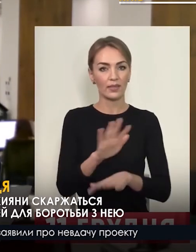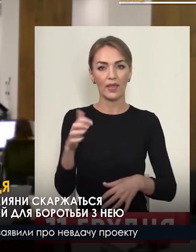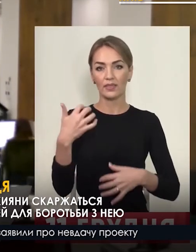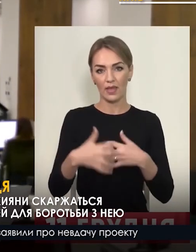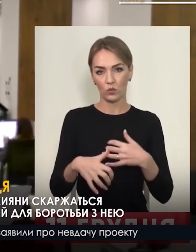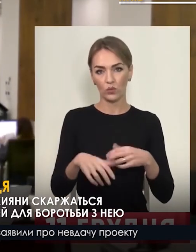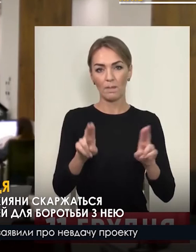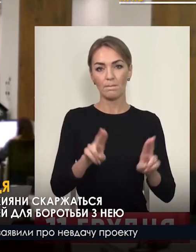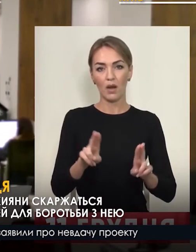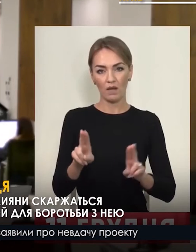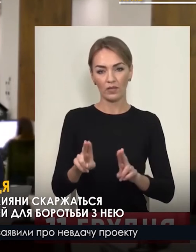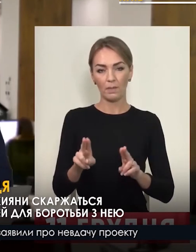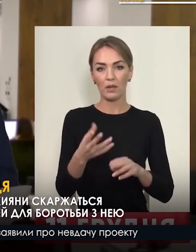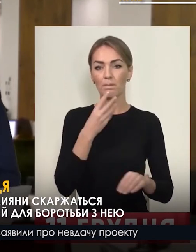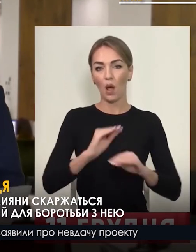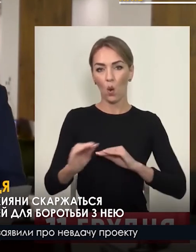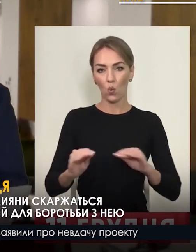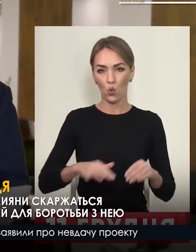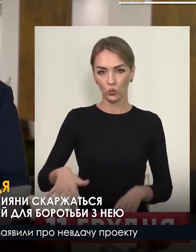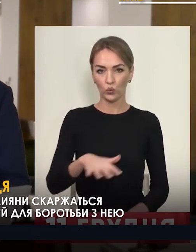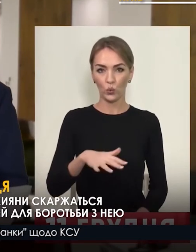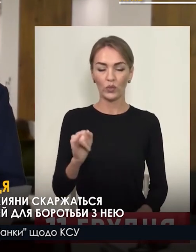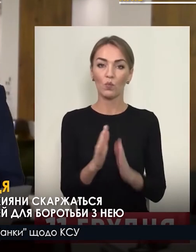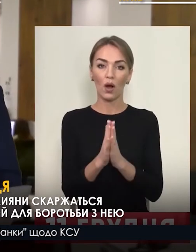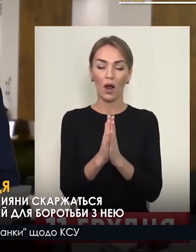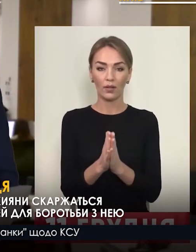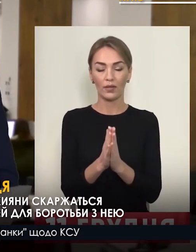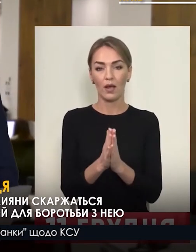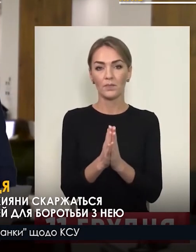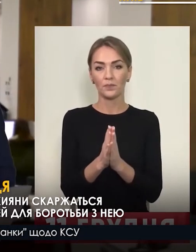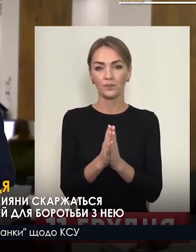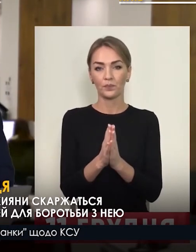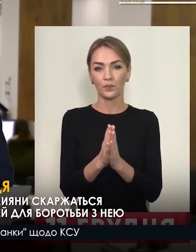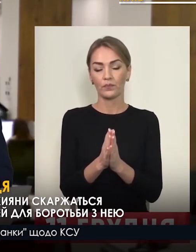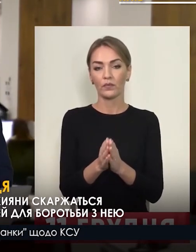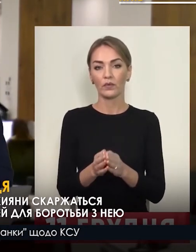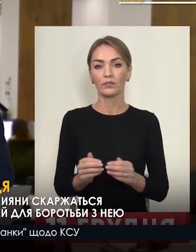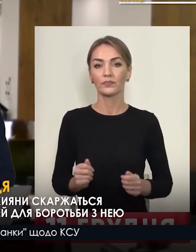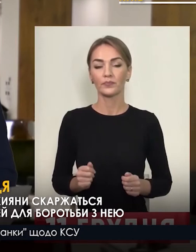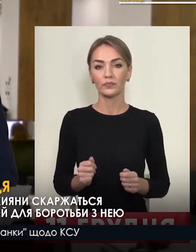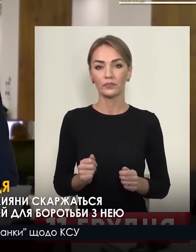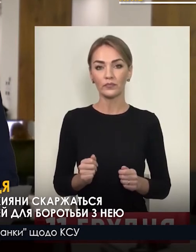правилами благоустрою і прохання обробити